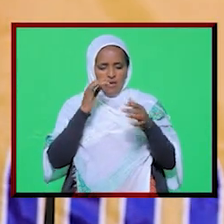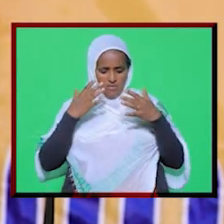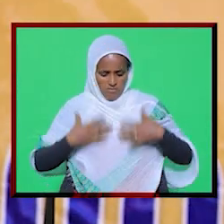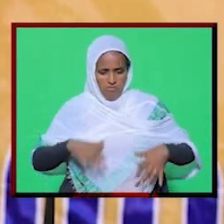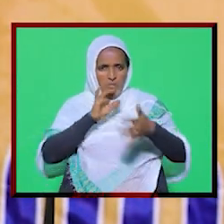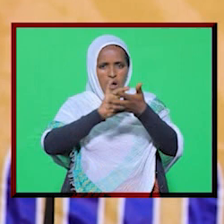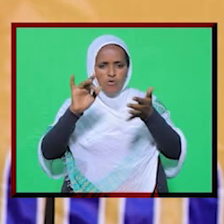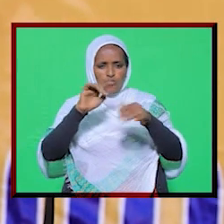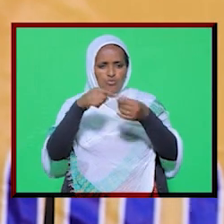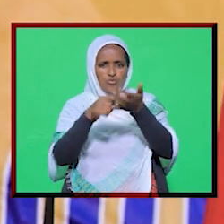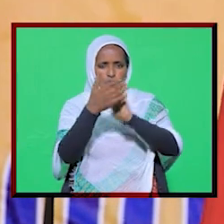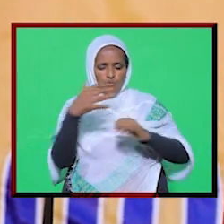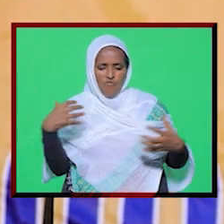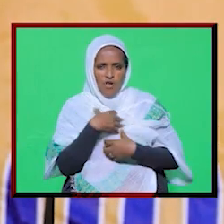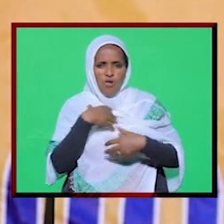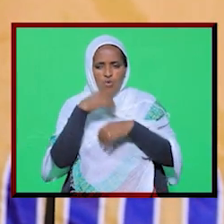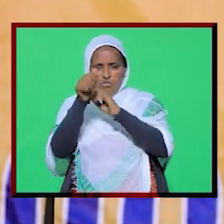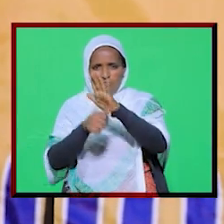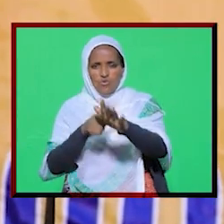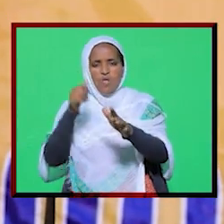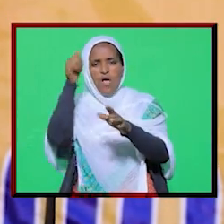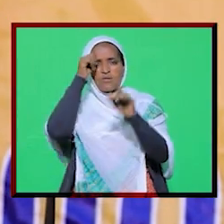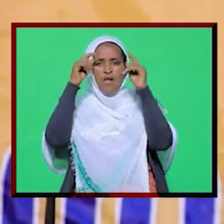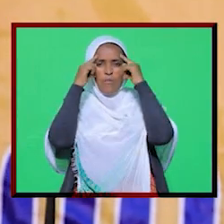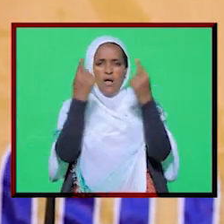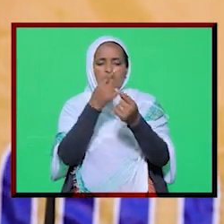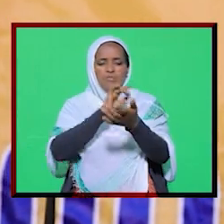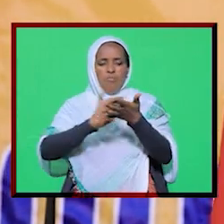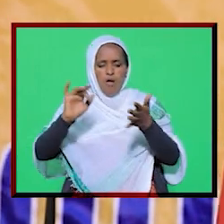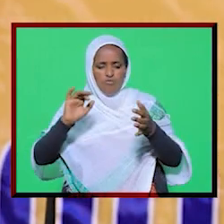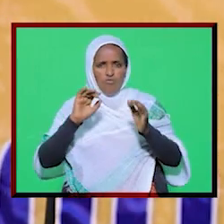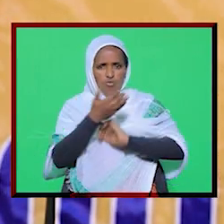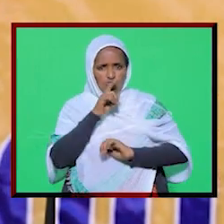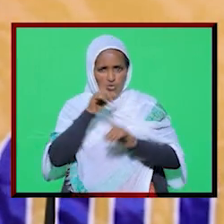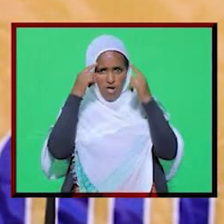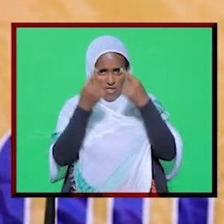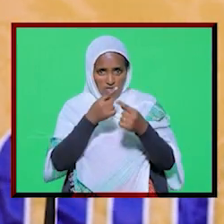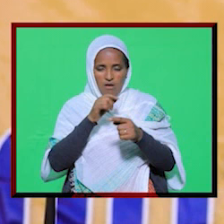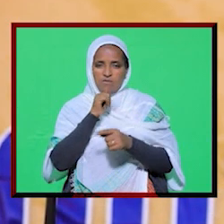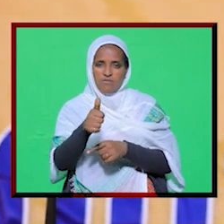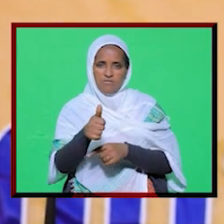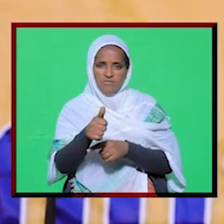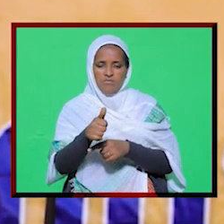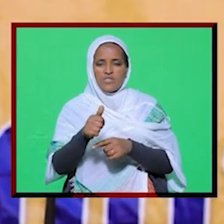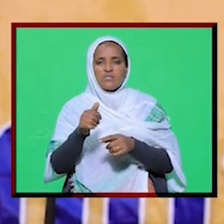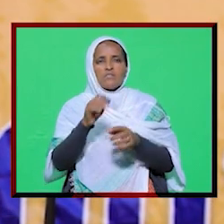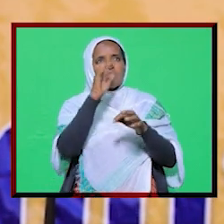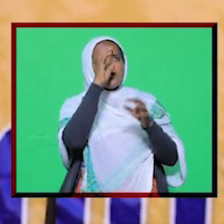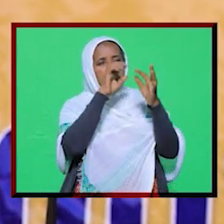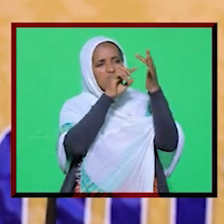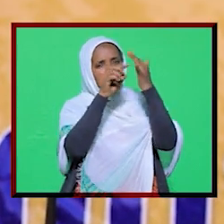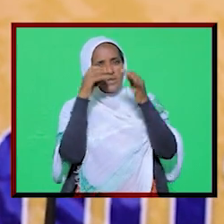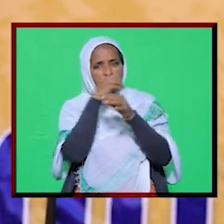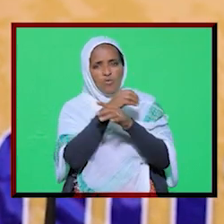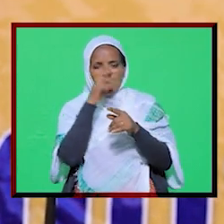ራቁቴን ስለሆንኩ ፈራሁ ተሸሸኩም አለ። የአዳም ኃጢአት ራቁቱን መሆኑ ነው እንዴ? አይደለም። እጸ በለስን መብላቱ